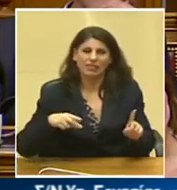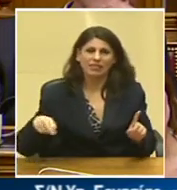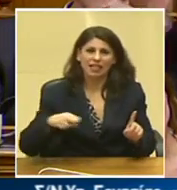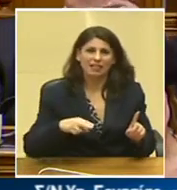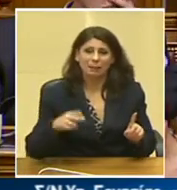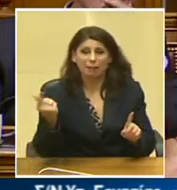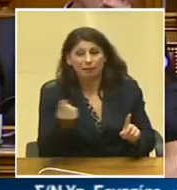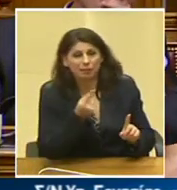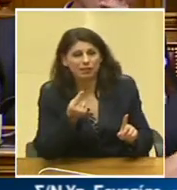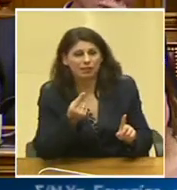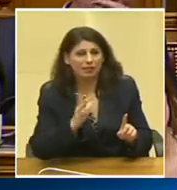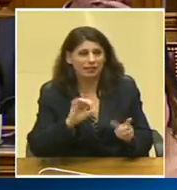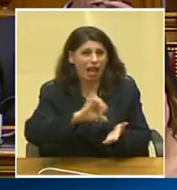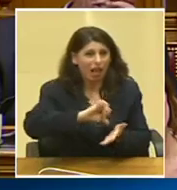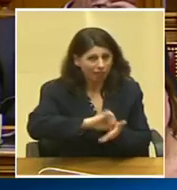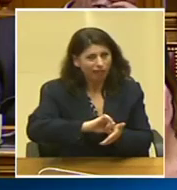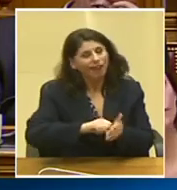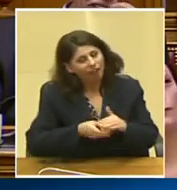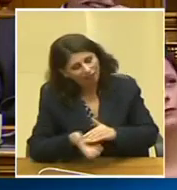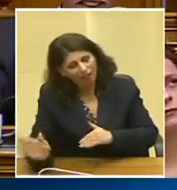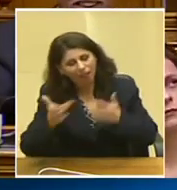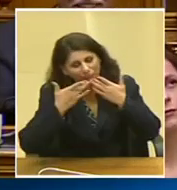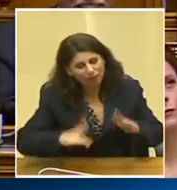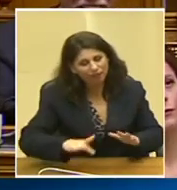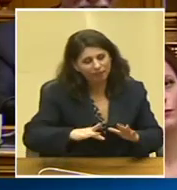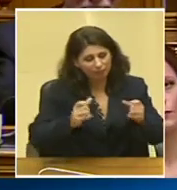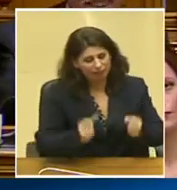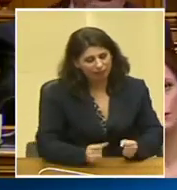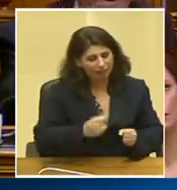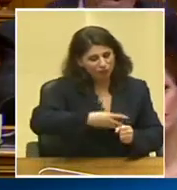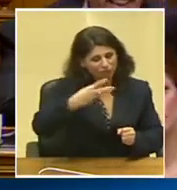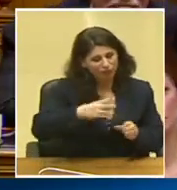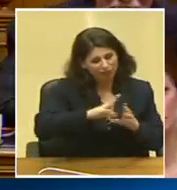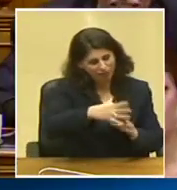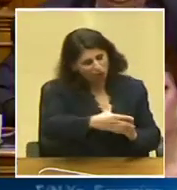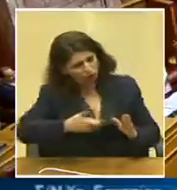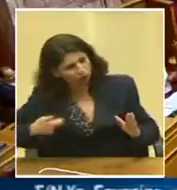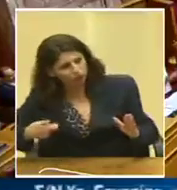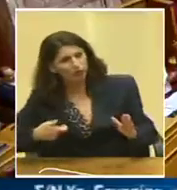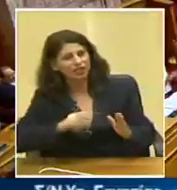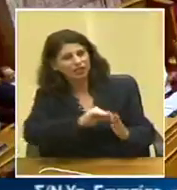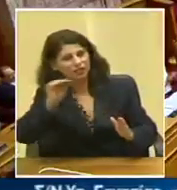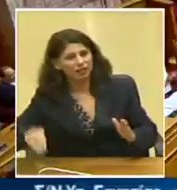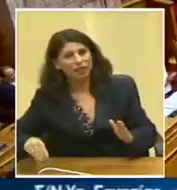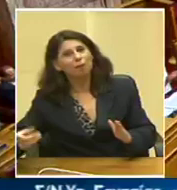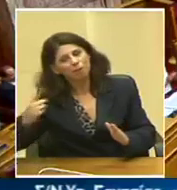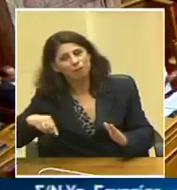Αθήνα, φύγαν από τα έδρανα του ΣΥΡΙΖΑ και τώρα τους παίρνετε εσείς να τους εντάξετε στα δικά σας, μπας και πάνε και με την άλλη μισή